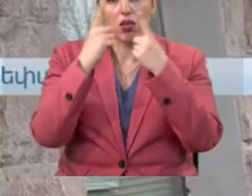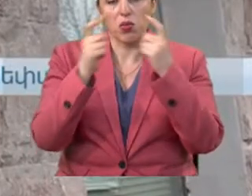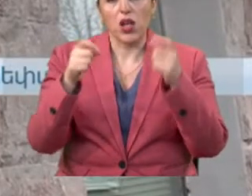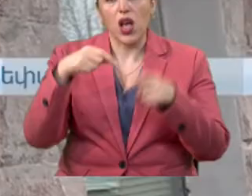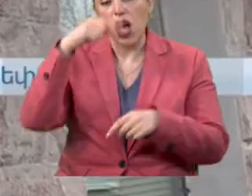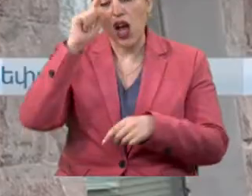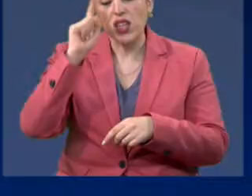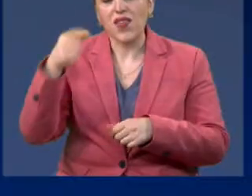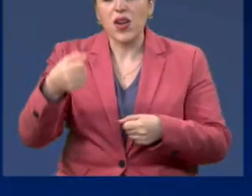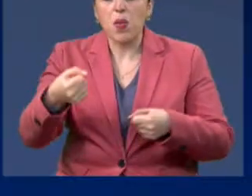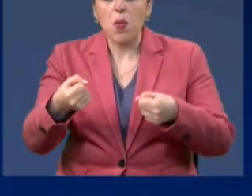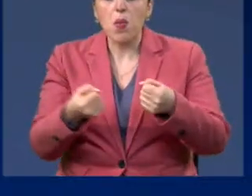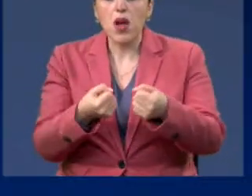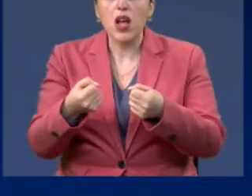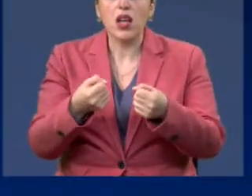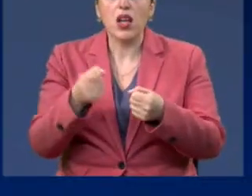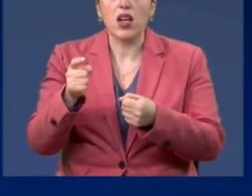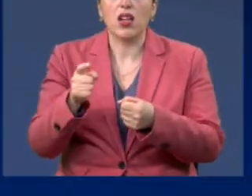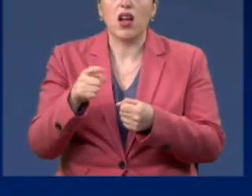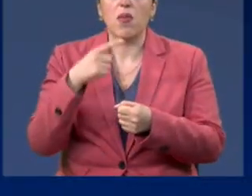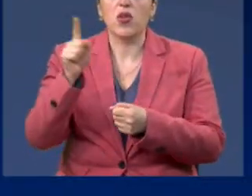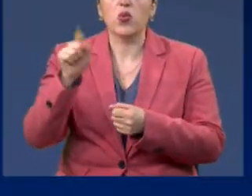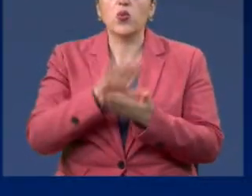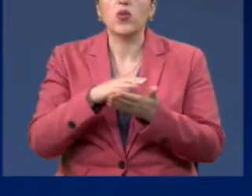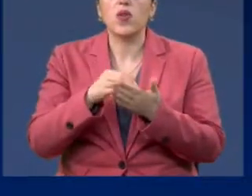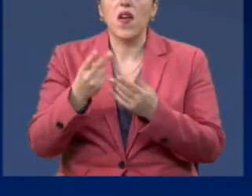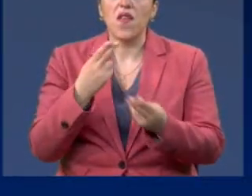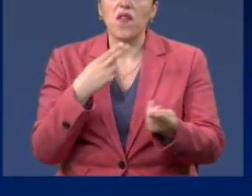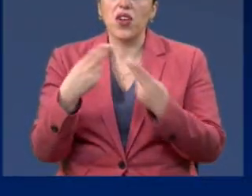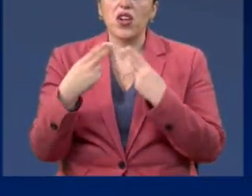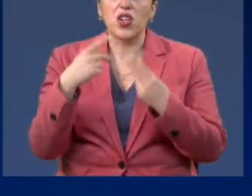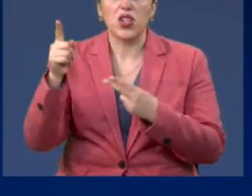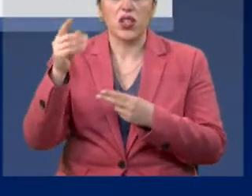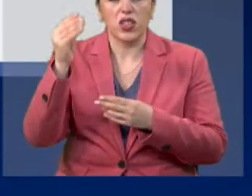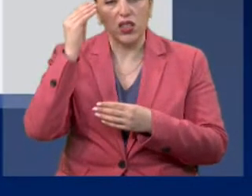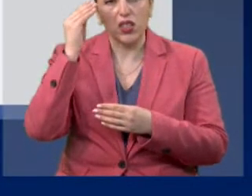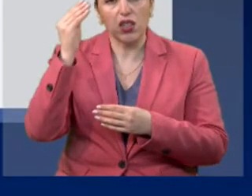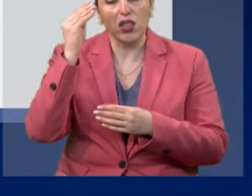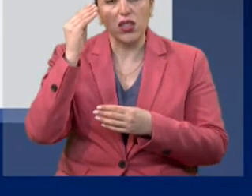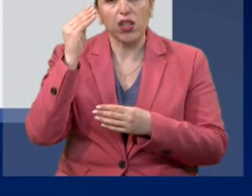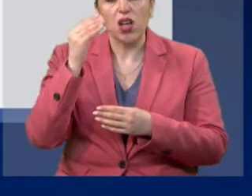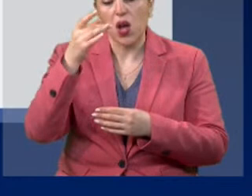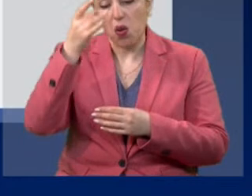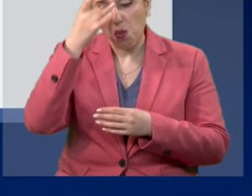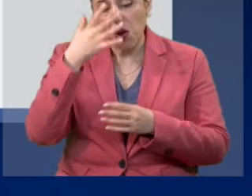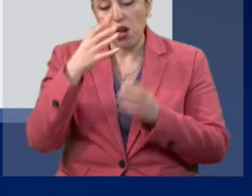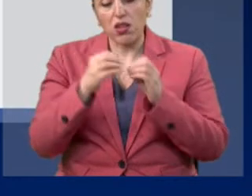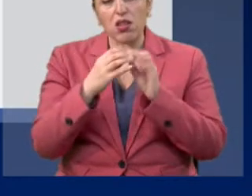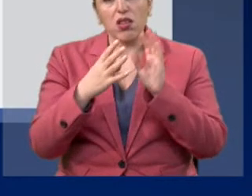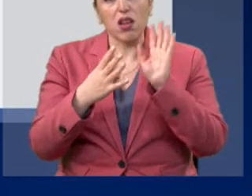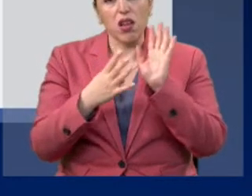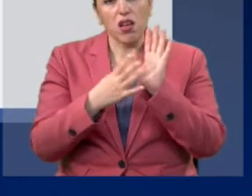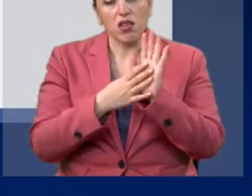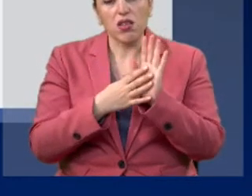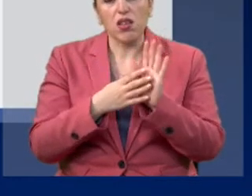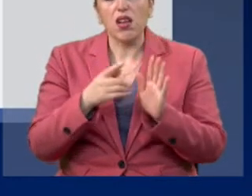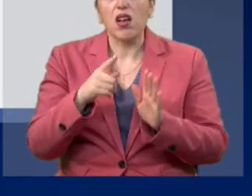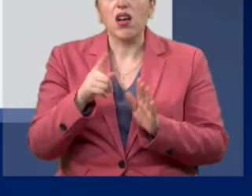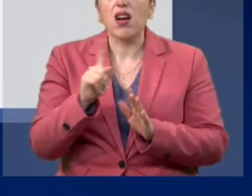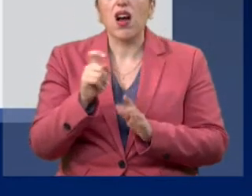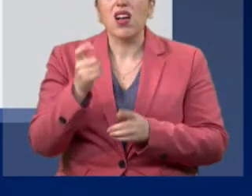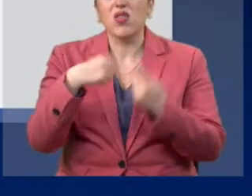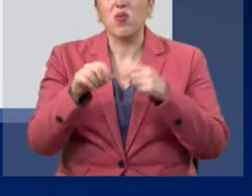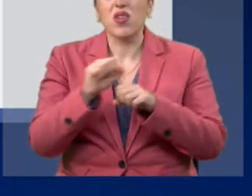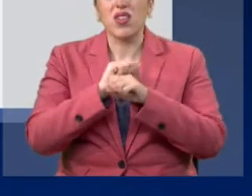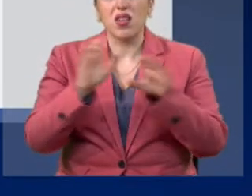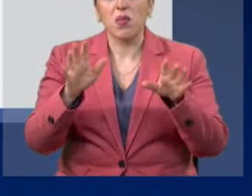Ադրբեջանի տեղադրած փականն անվանում են մանր վրեժխնդրության գործիք և նշում. Մեջբերեմ մարտի 19-ին վերականգնված